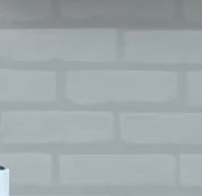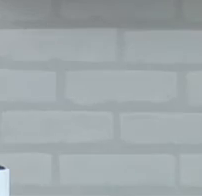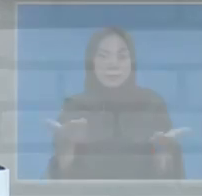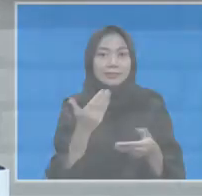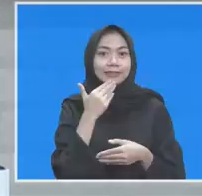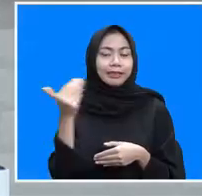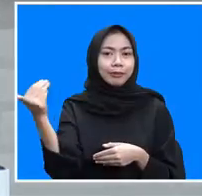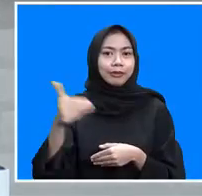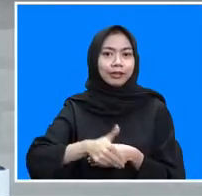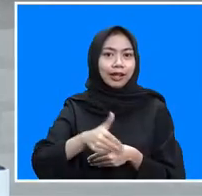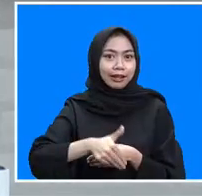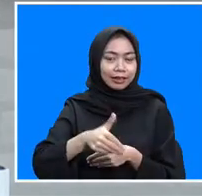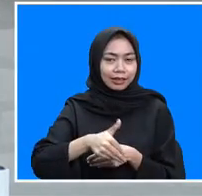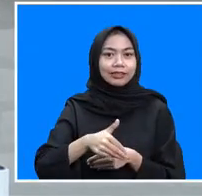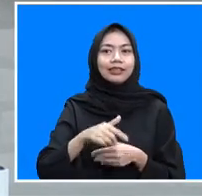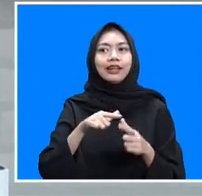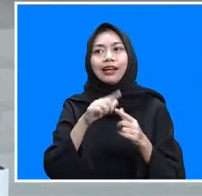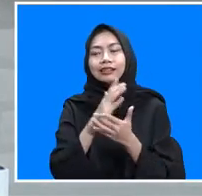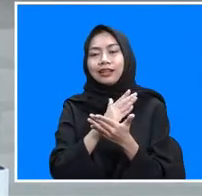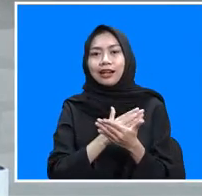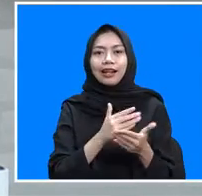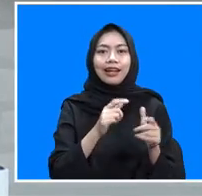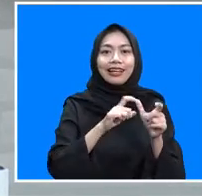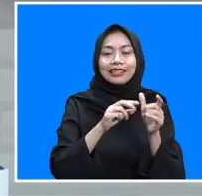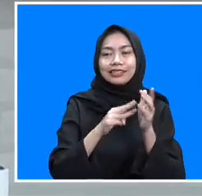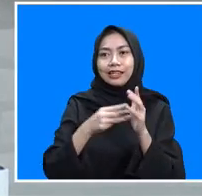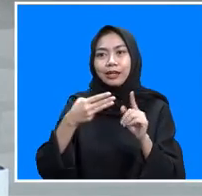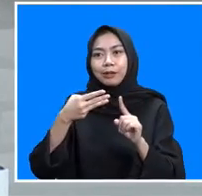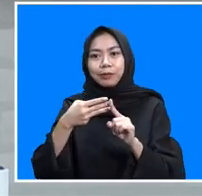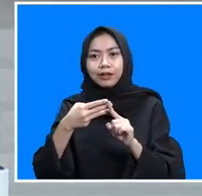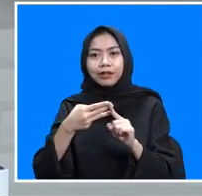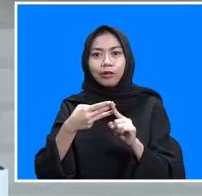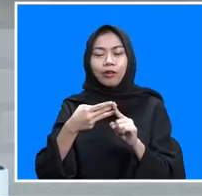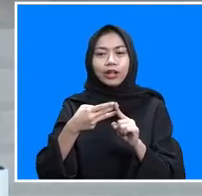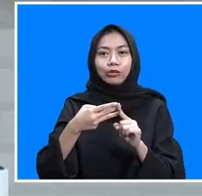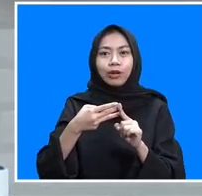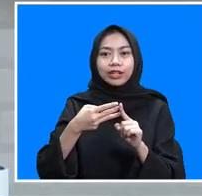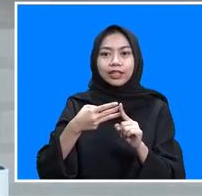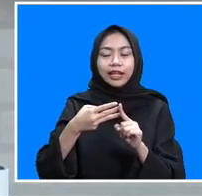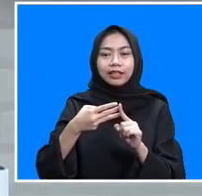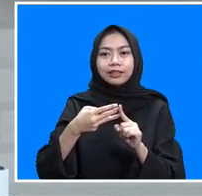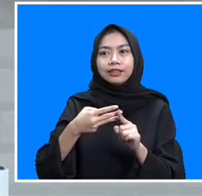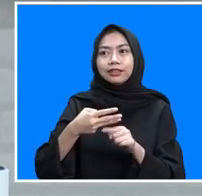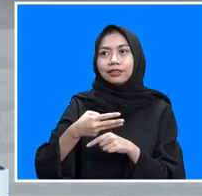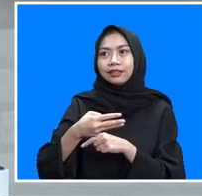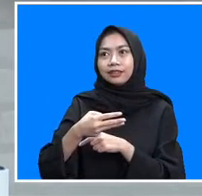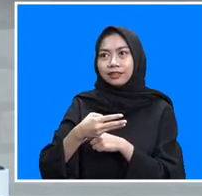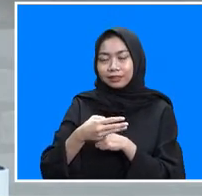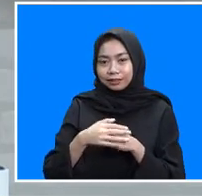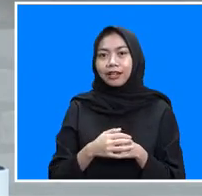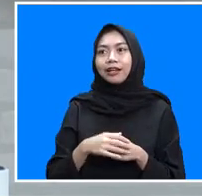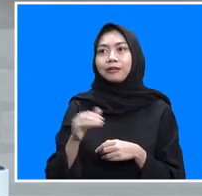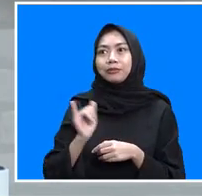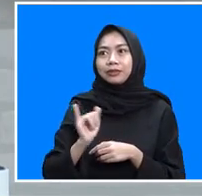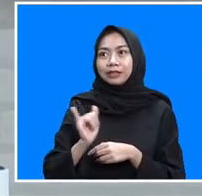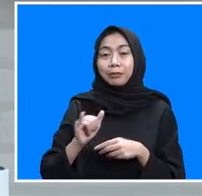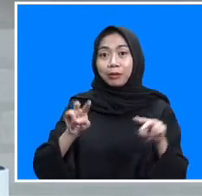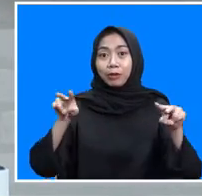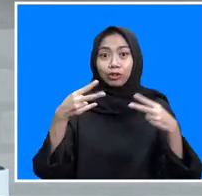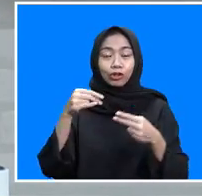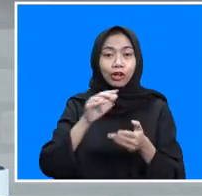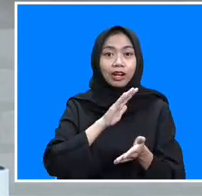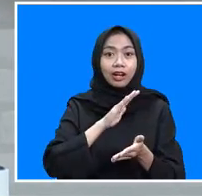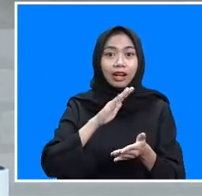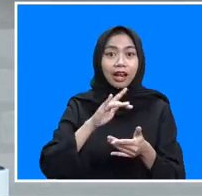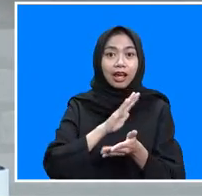datang di Silaturahmi Merdeka Belajar kepada para sahabat Dikbud dan semua partisipan yang bergabung melalui Zoom dan juga yang menonton